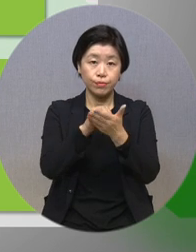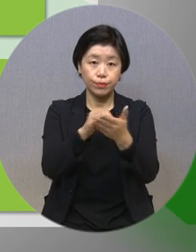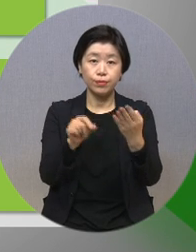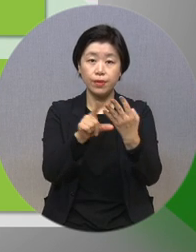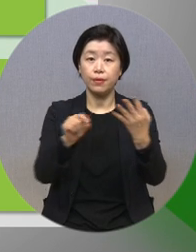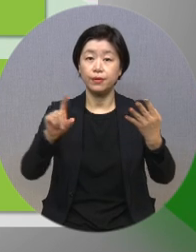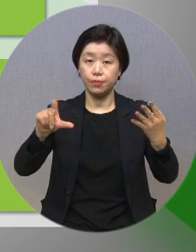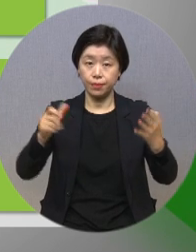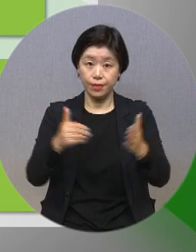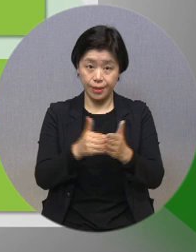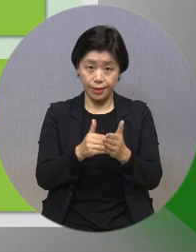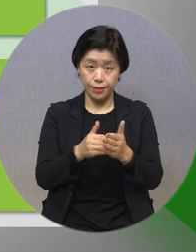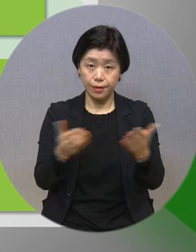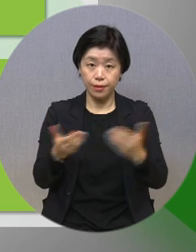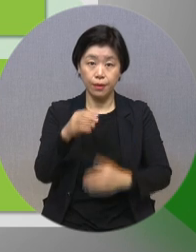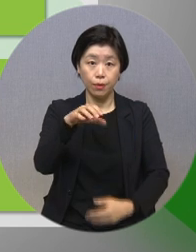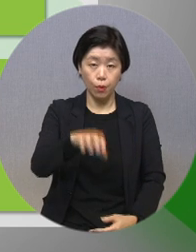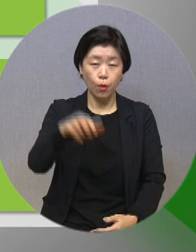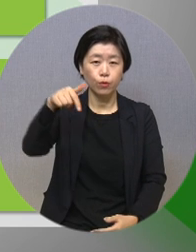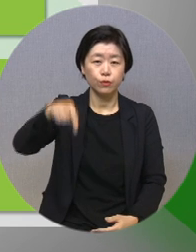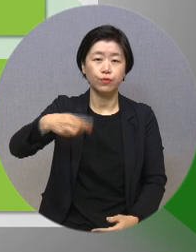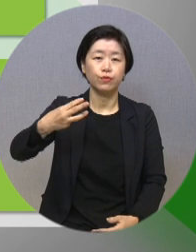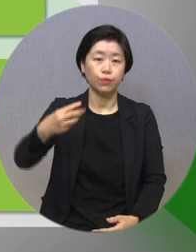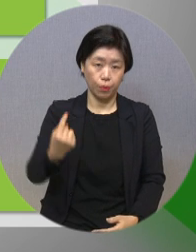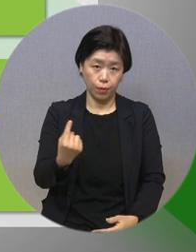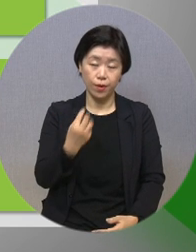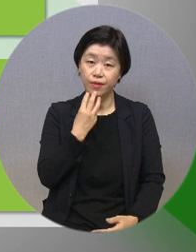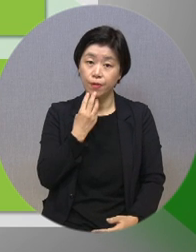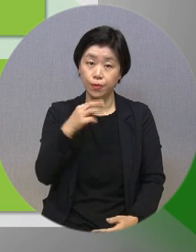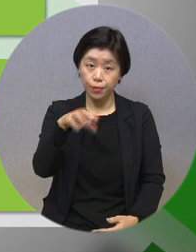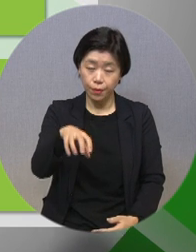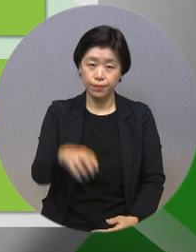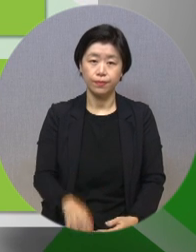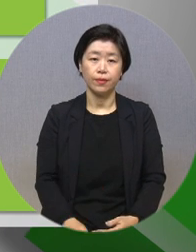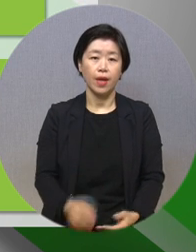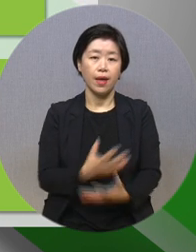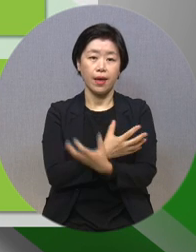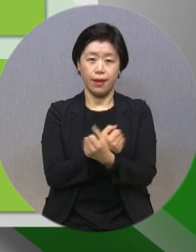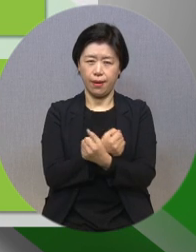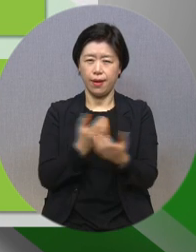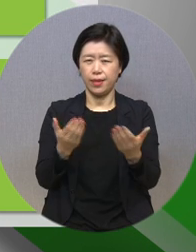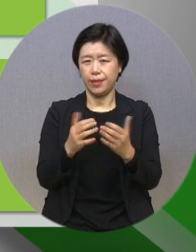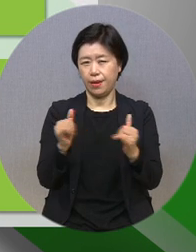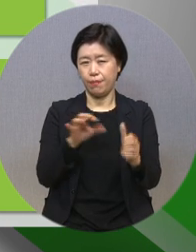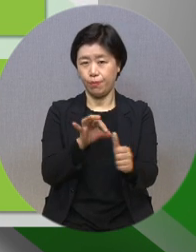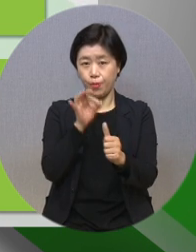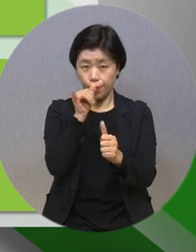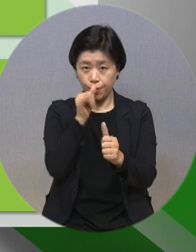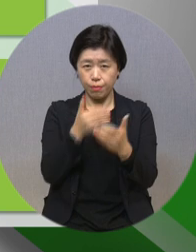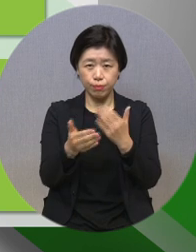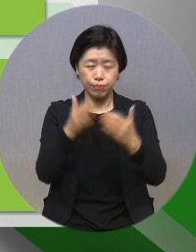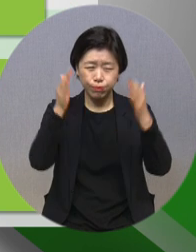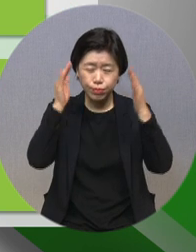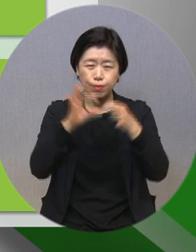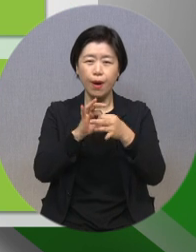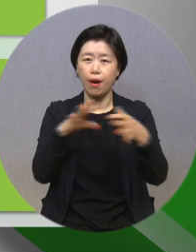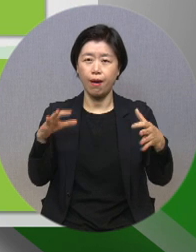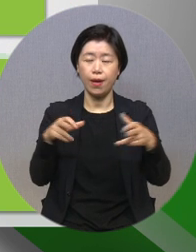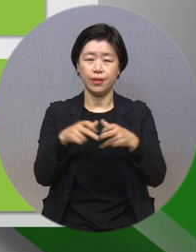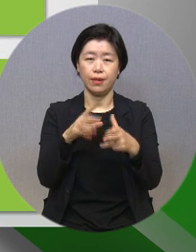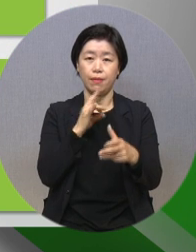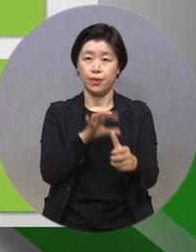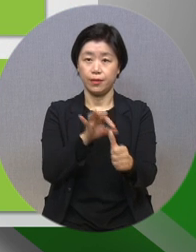서울특별시 구로구입니다. 경력과 학력은 무관하며 계약직을 채용합니다. 장애인만 채용하며